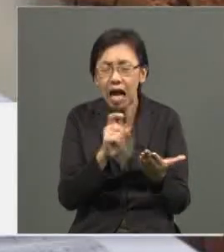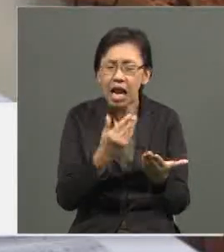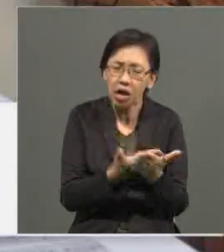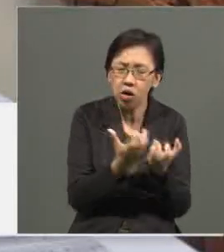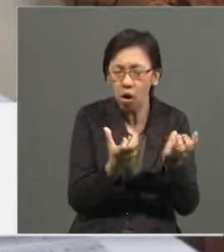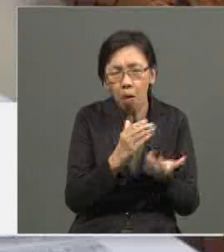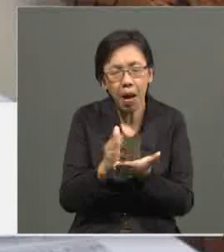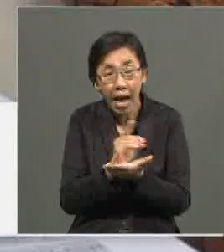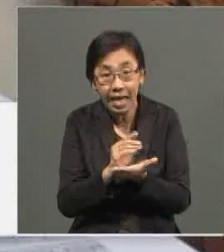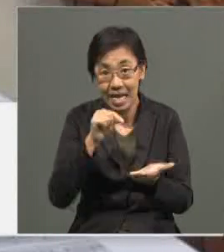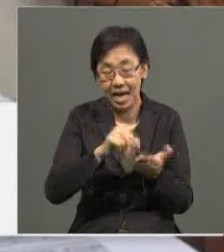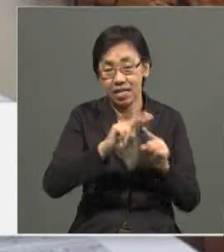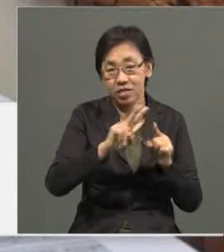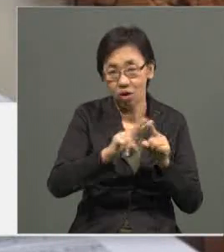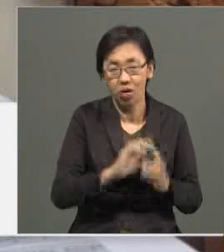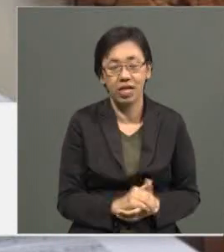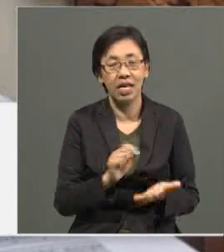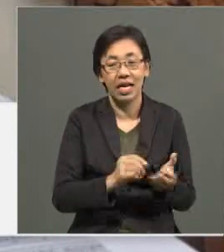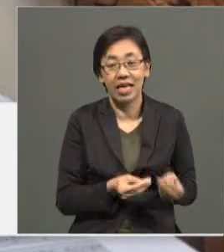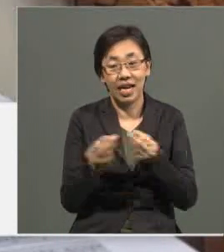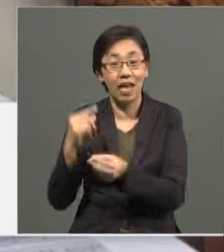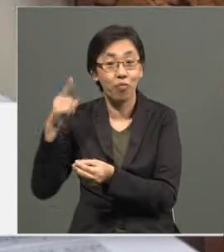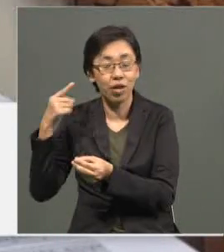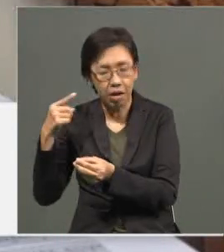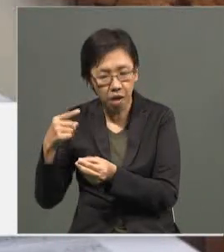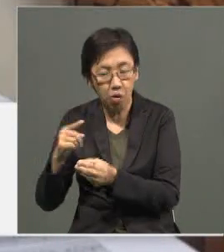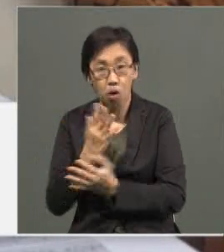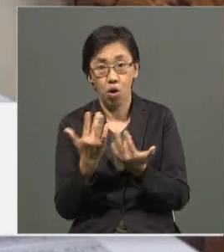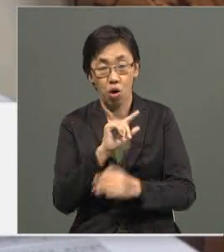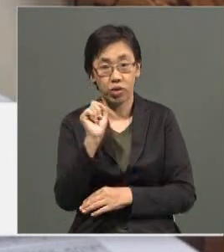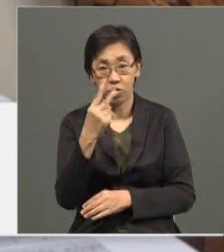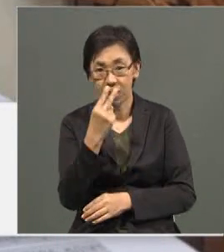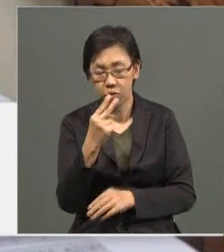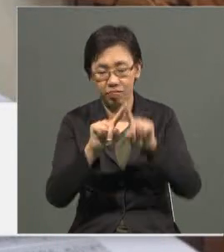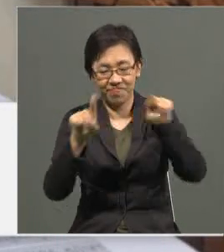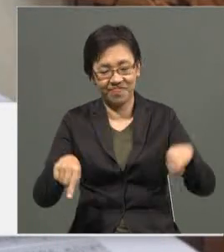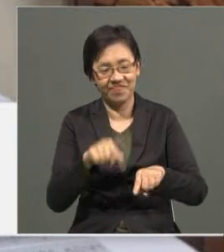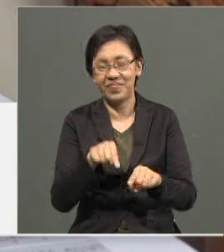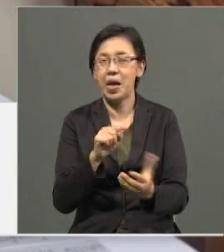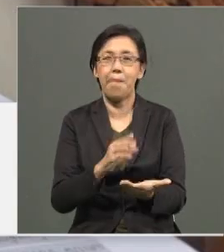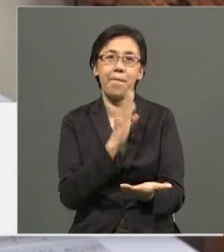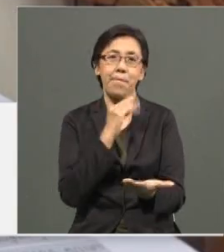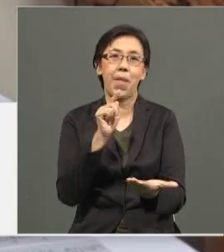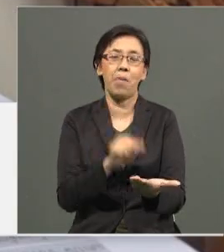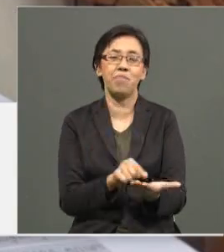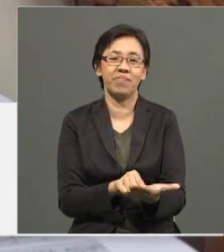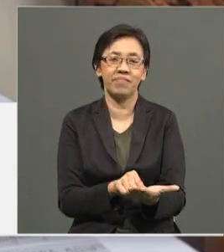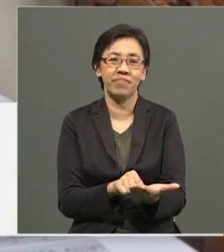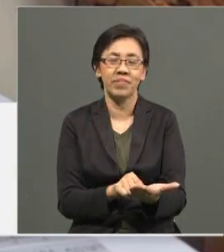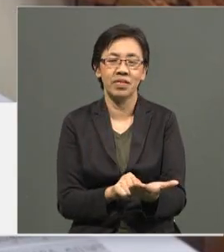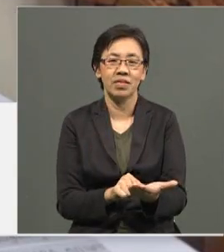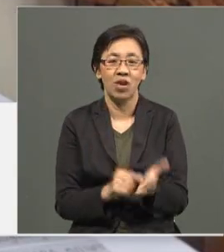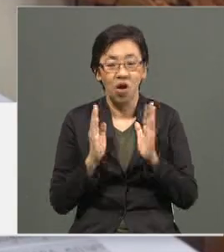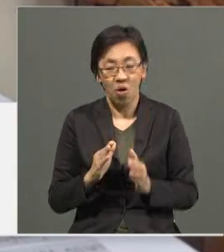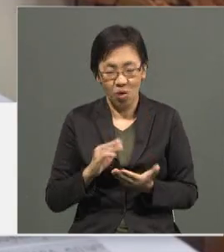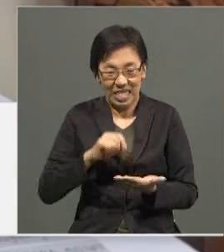อ้อยซึ่งวันศุกร์นี้ผมจะเอาให้ดูเป็นพินัยกรรมปลอมที่ไม่ได้รับการยอมรับจากผู้